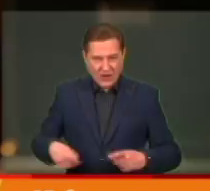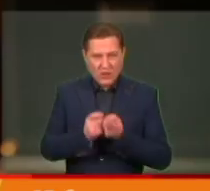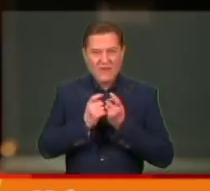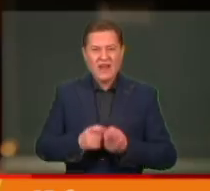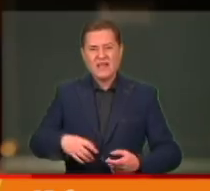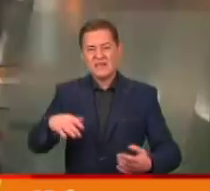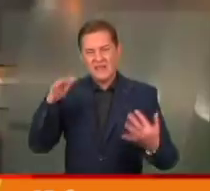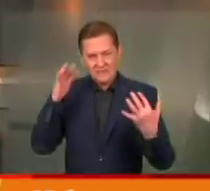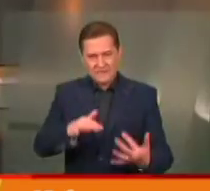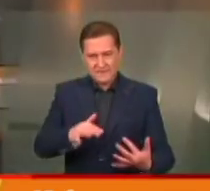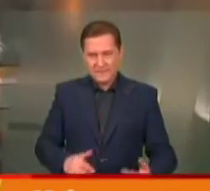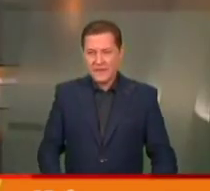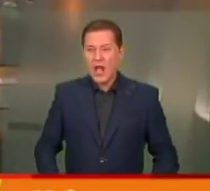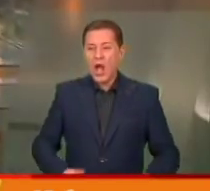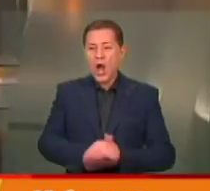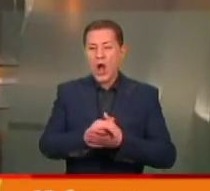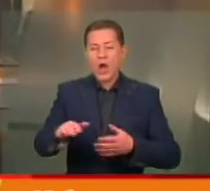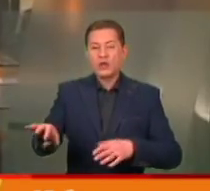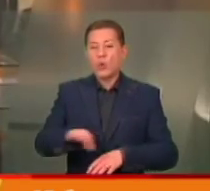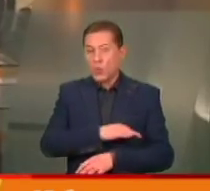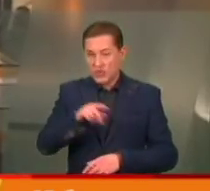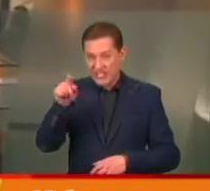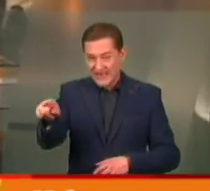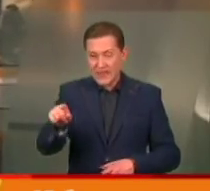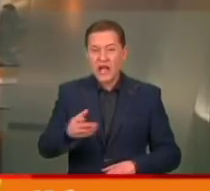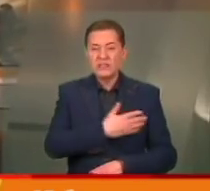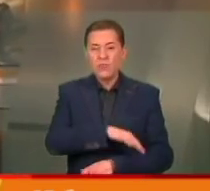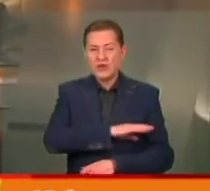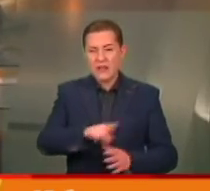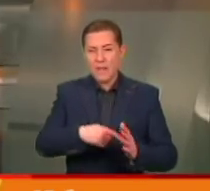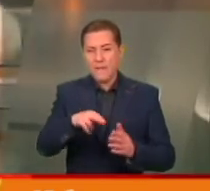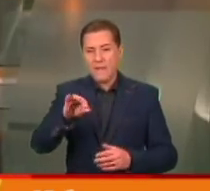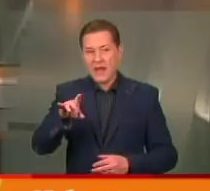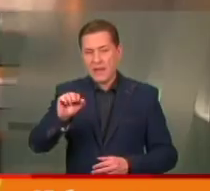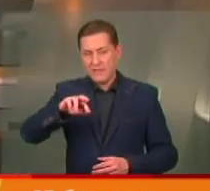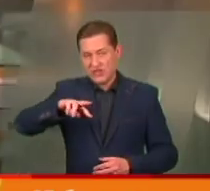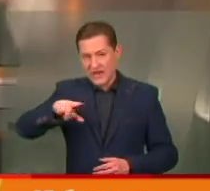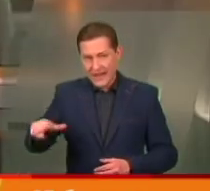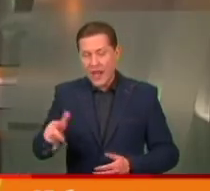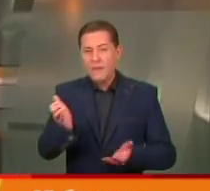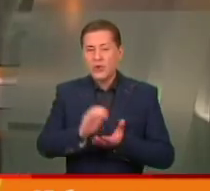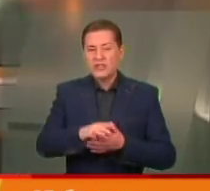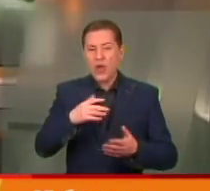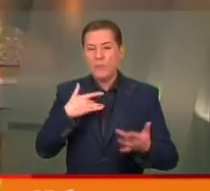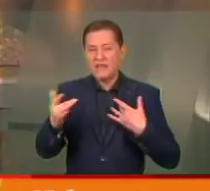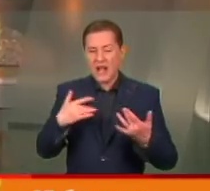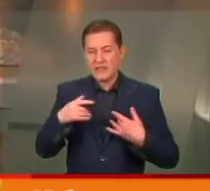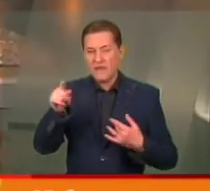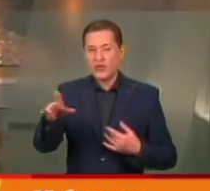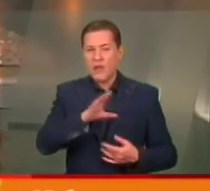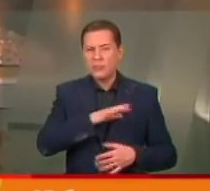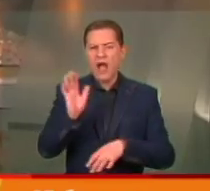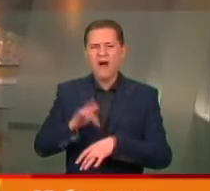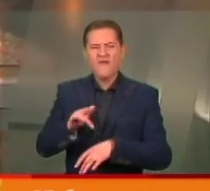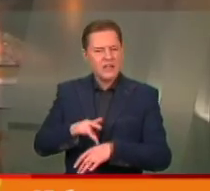такі ракові процеси. Дружина Сашка Ярмоли з польського міста Перемишлі. Познайомились на концерті, вона була